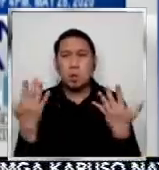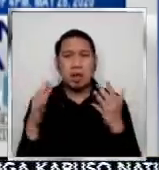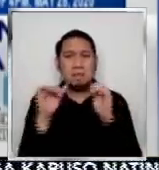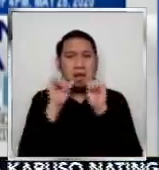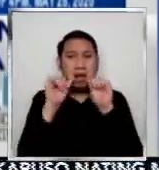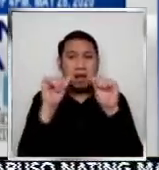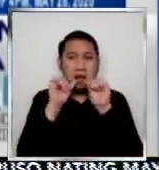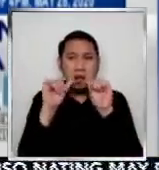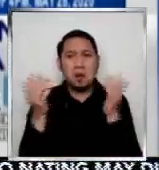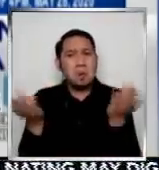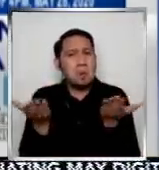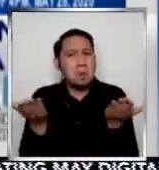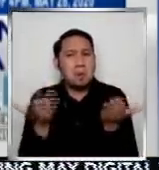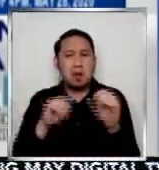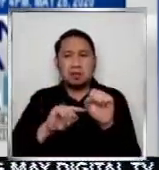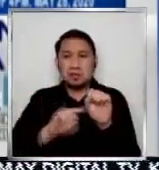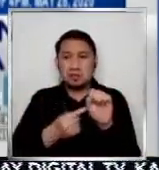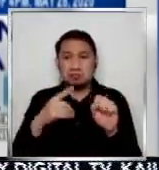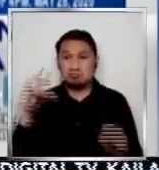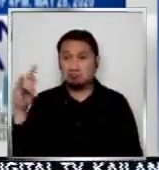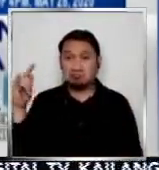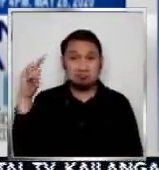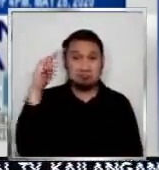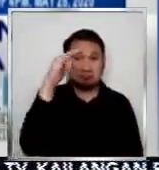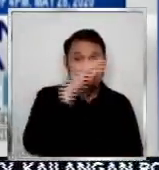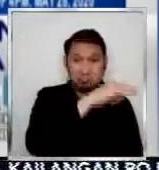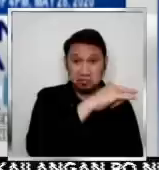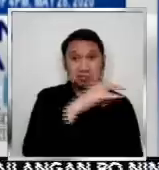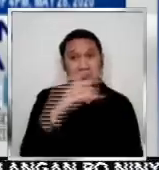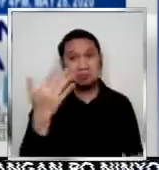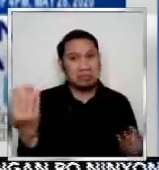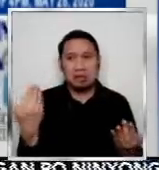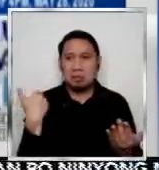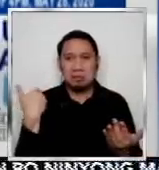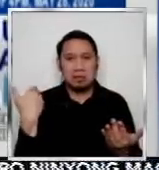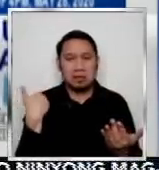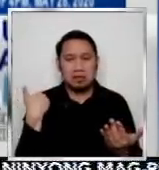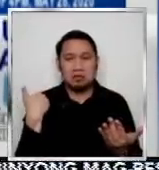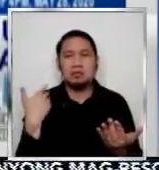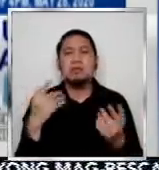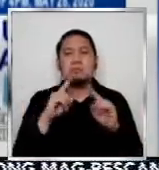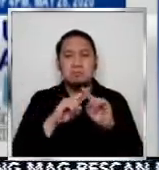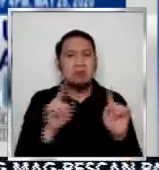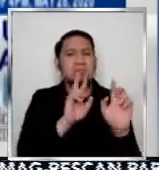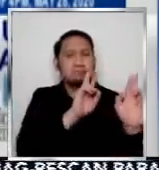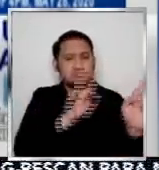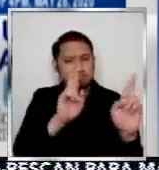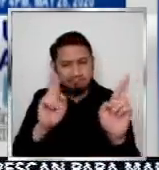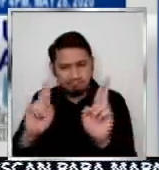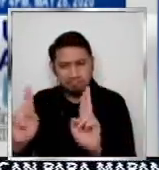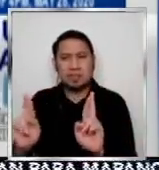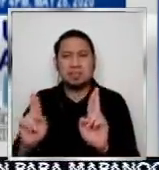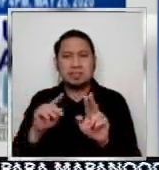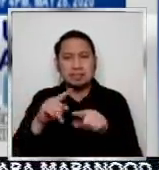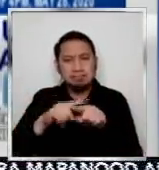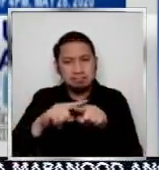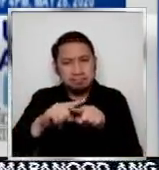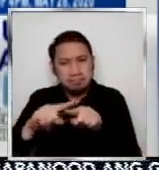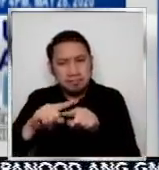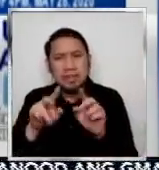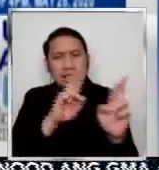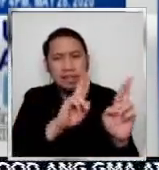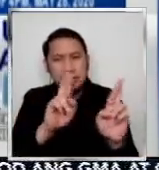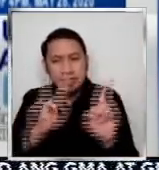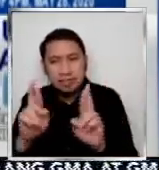magsisimula ang commercial flights. Pero sigurado po ako, naghahanda na po lahat ng transportasyon, mga naglalayag na barko,